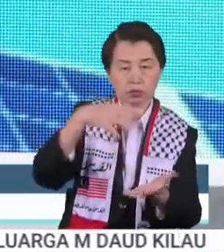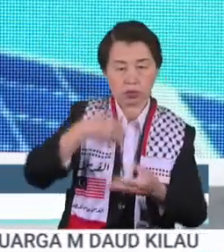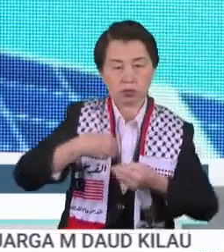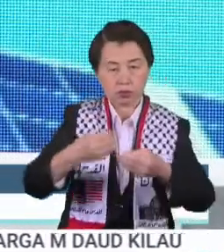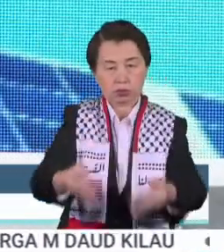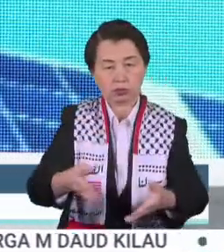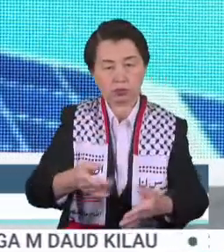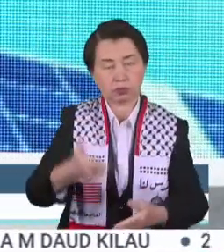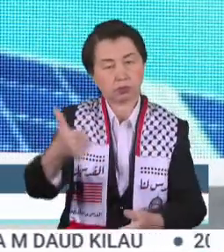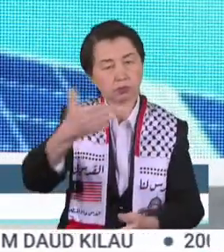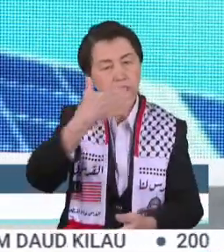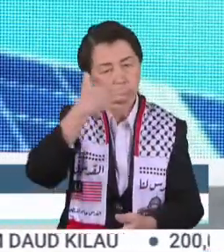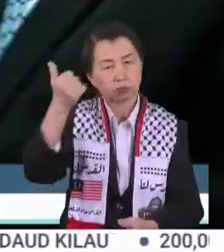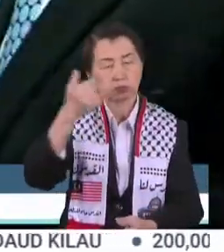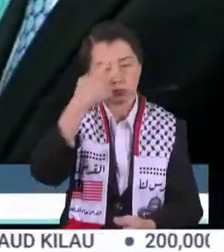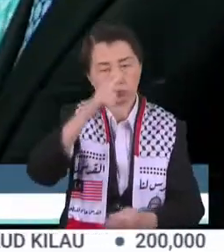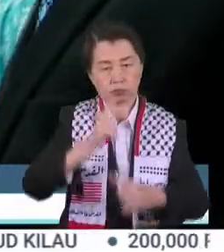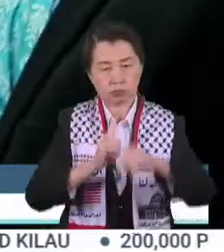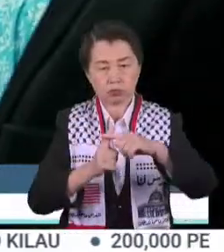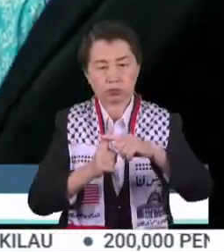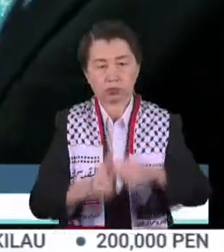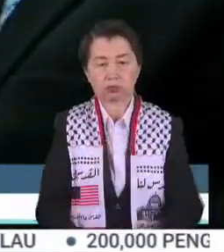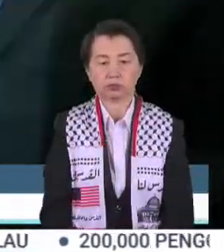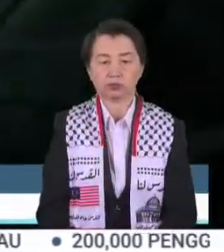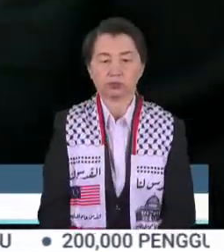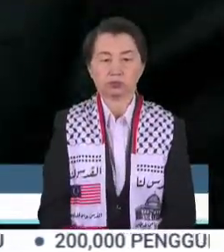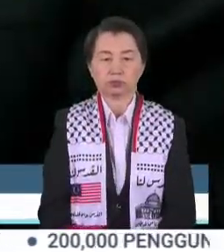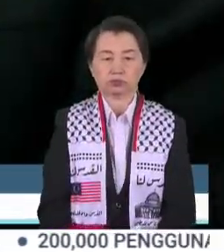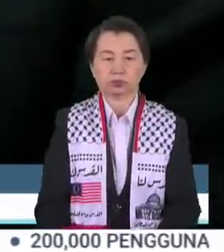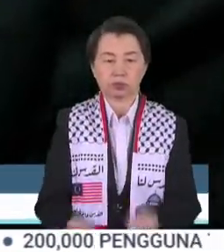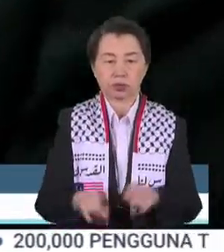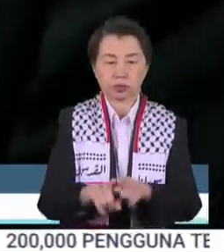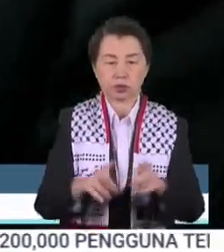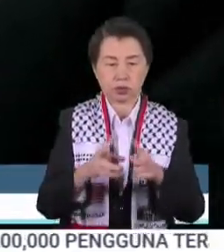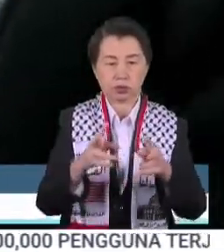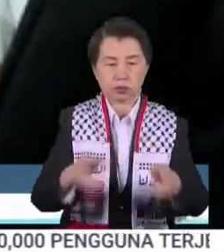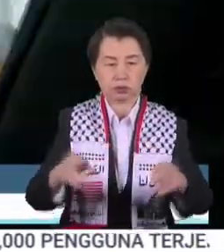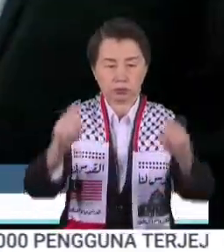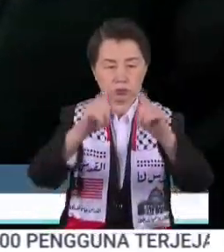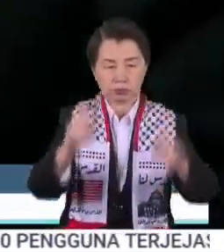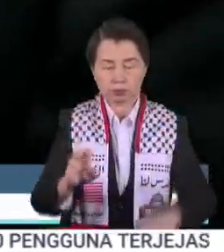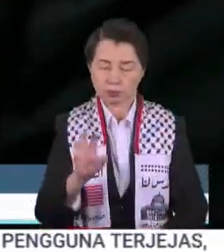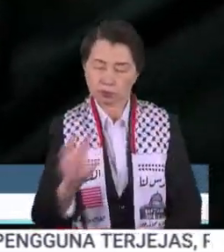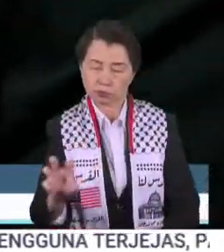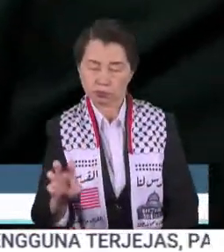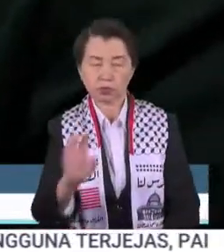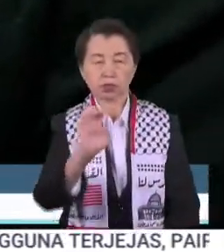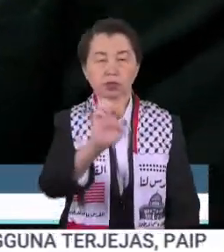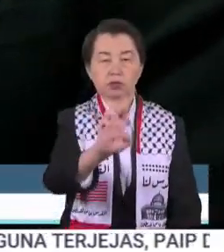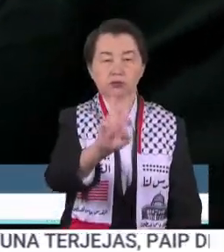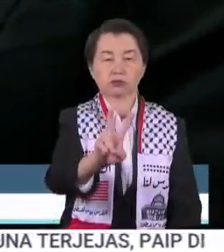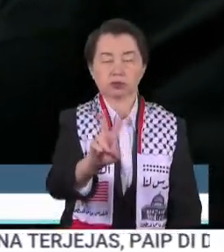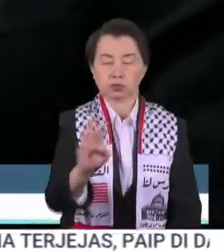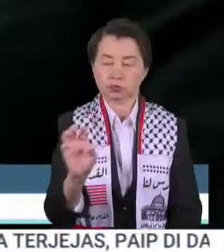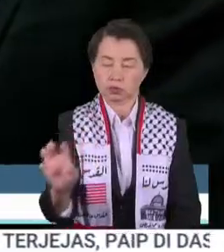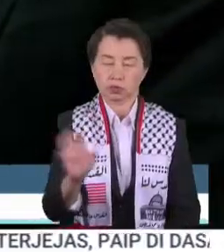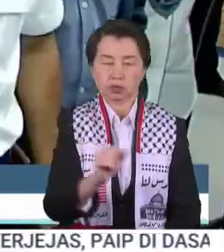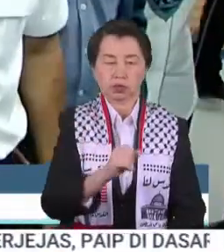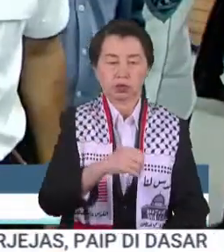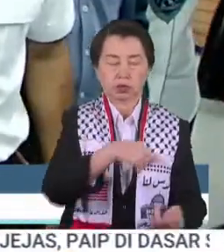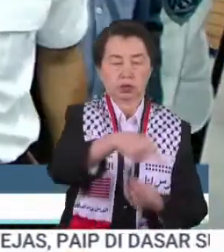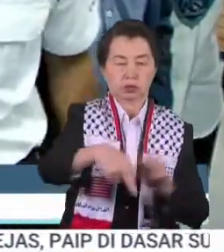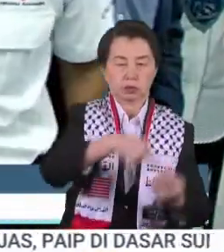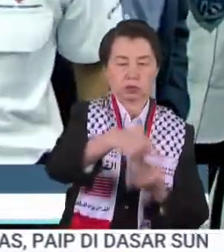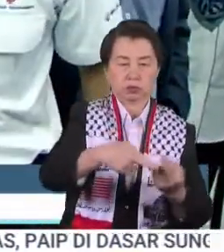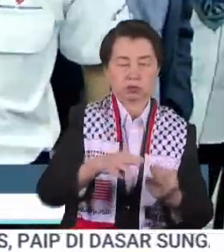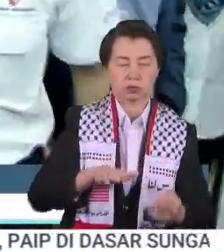memberikan impak yang sangat positif. Turut dilancar petak pengecas kenderaan elektrik EV dan pusat kita